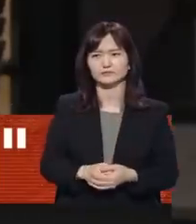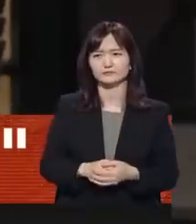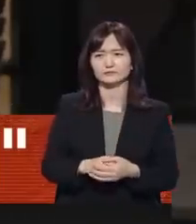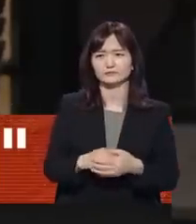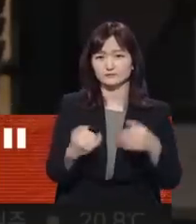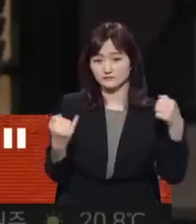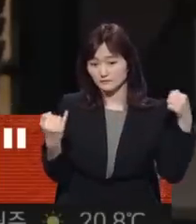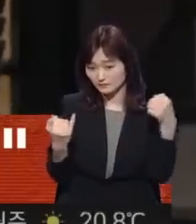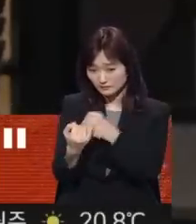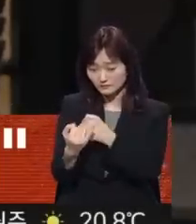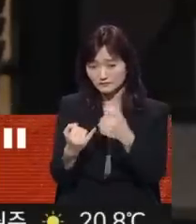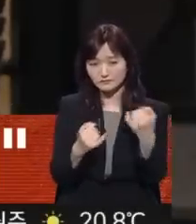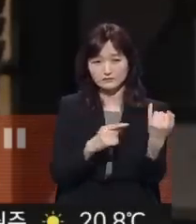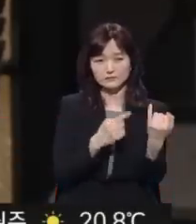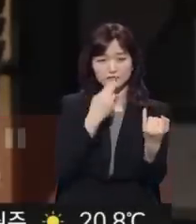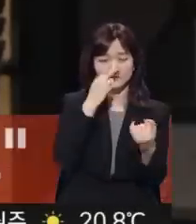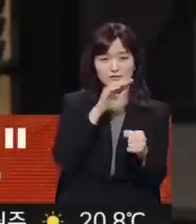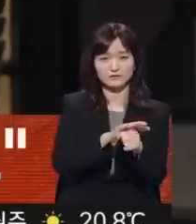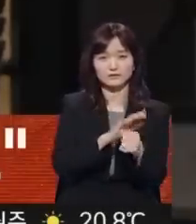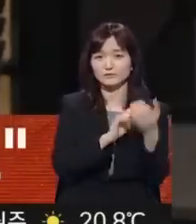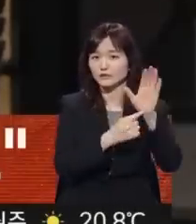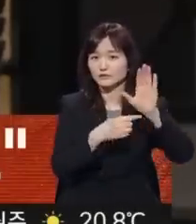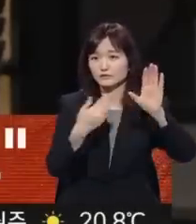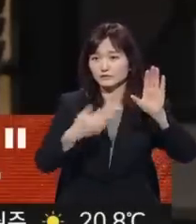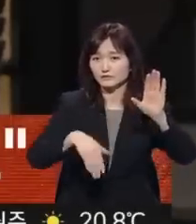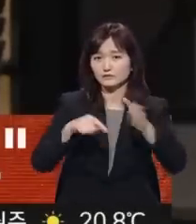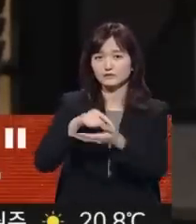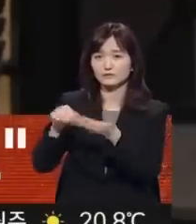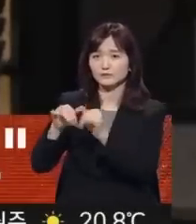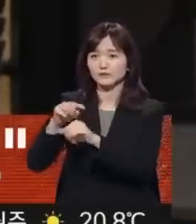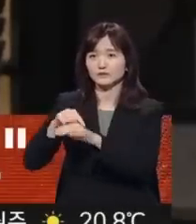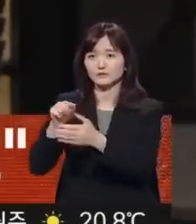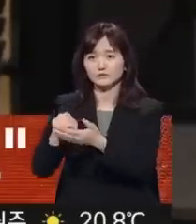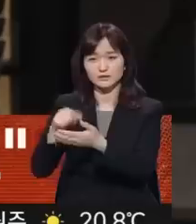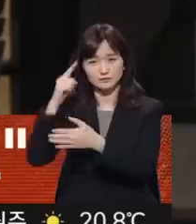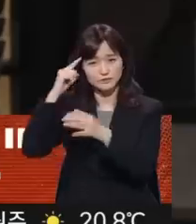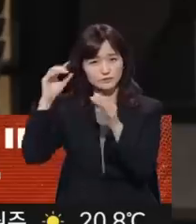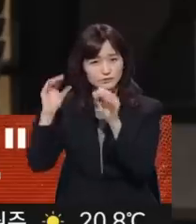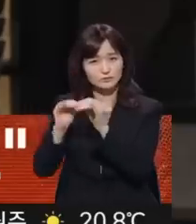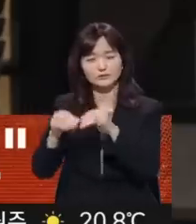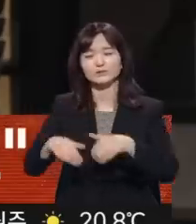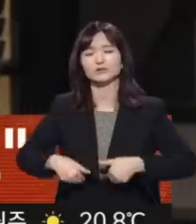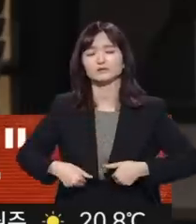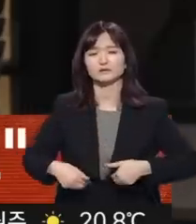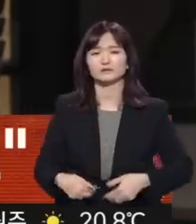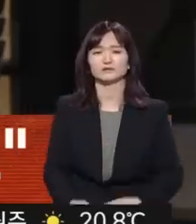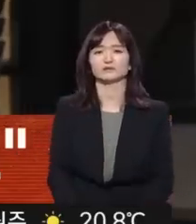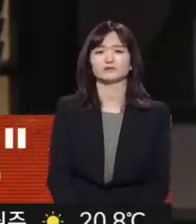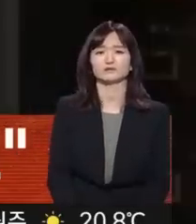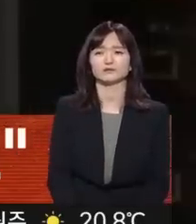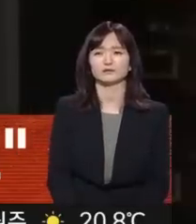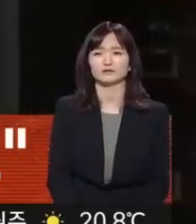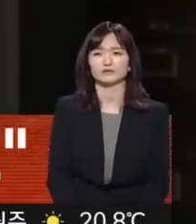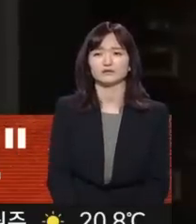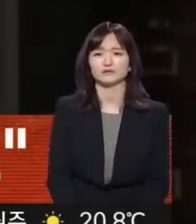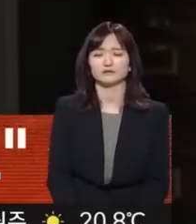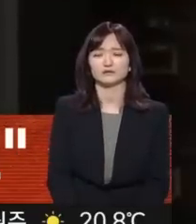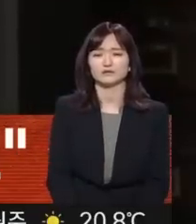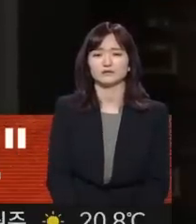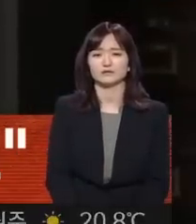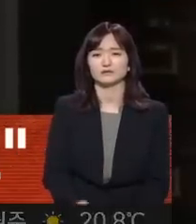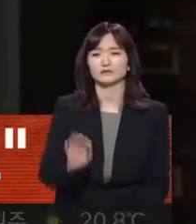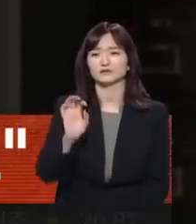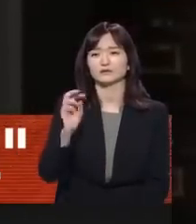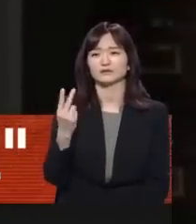부분이 아직까지는 더 밝혀지지 않았지만 일단은 피해자의 마음을 공감해 줄 필요가 있다고 봅니다. 자, 이 표혜림 씨가 이런